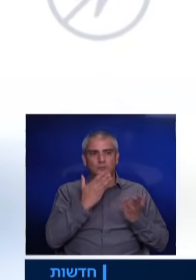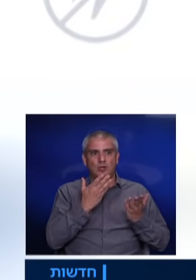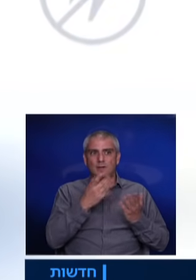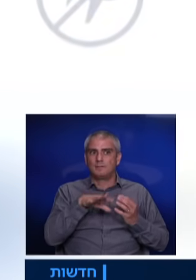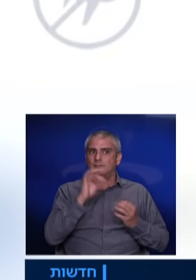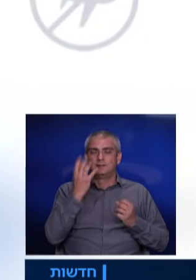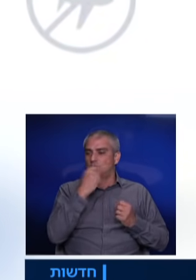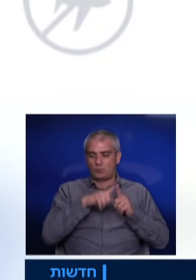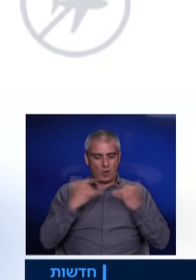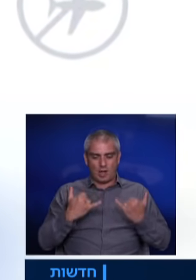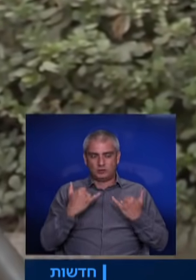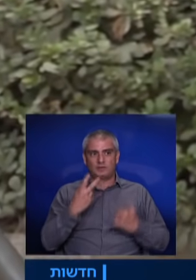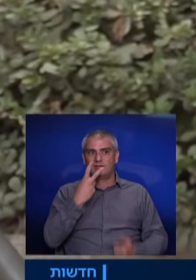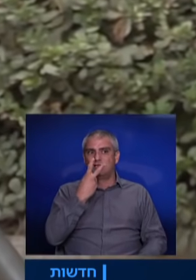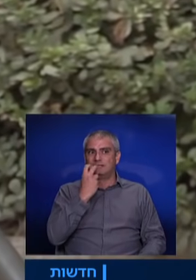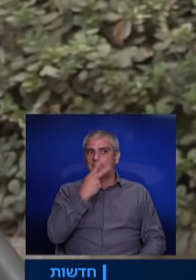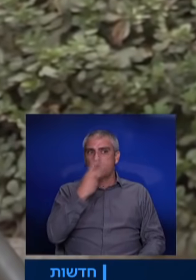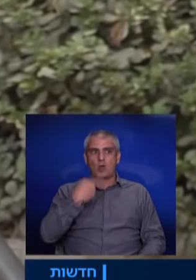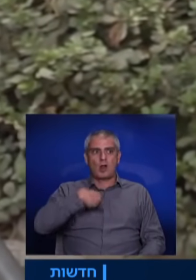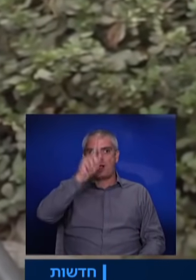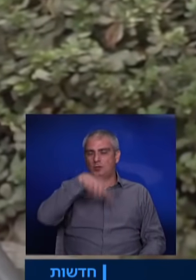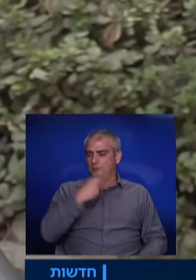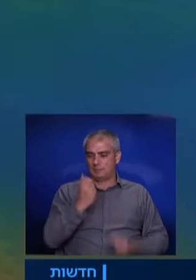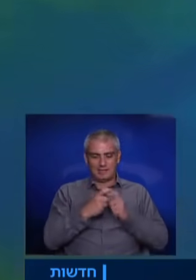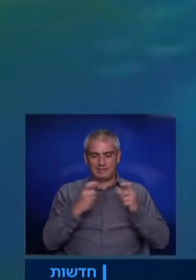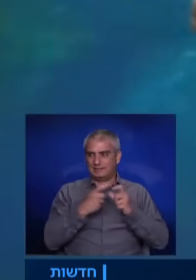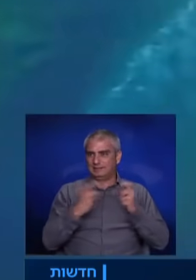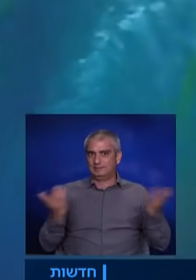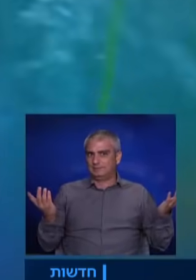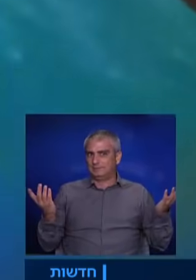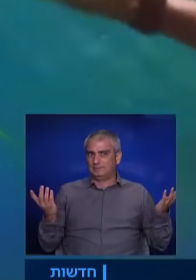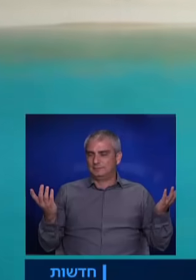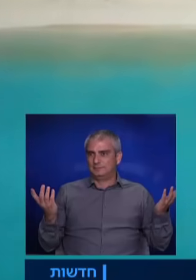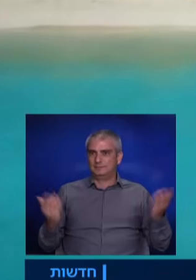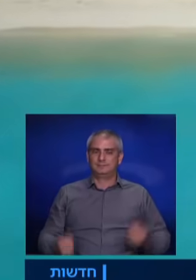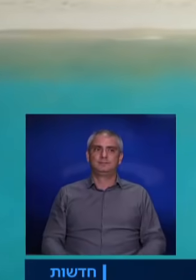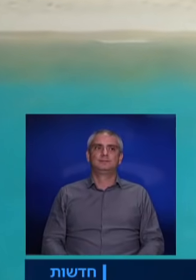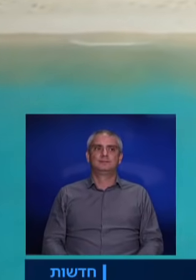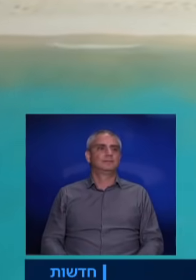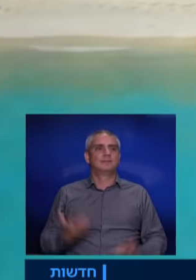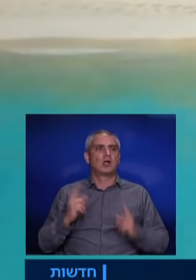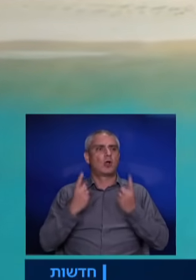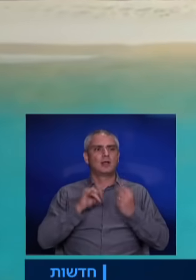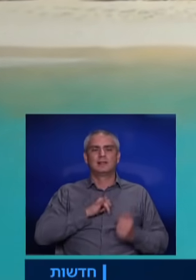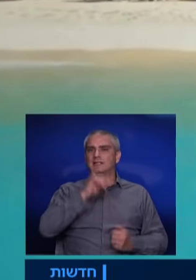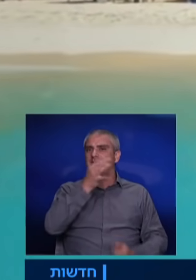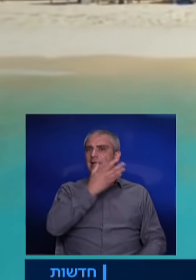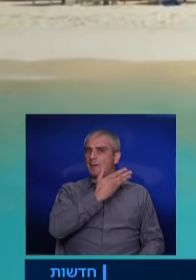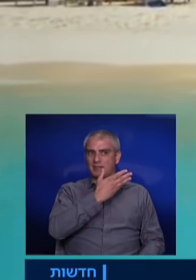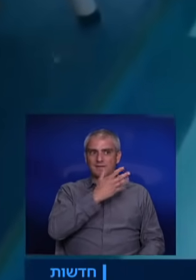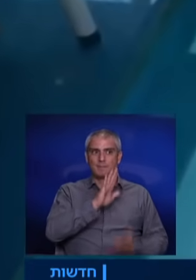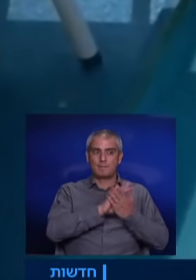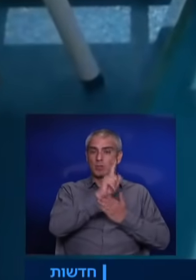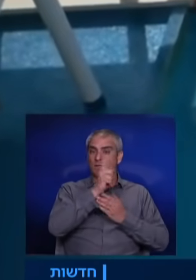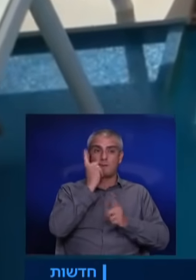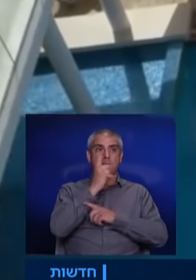כמו עכשיו ב-20 יורו, לא חזור למחיר כרטיס טיסה. אז איך קורה שטיסה למלדיבים בנובמבר עם